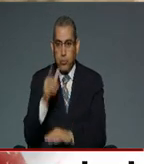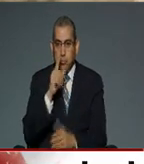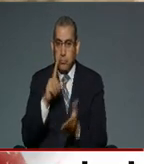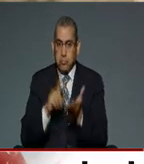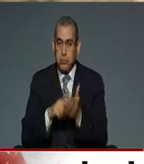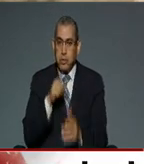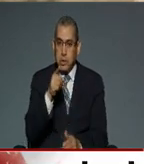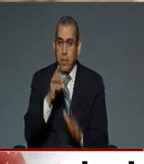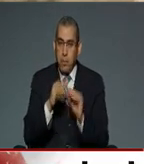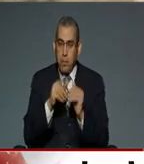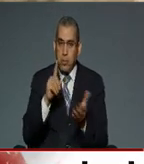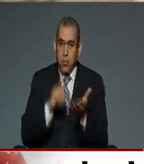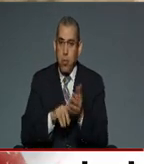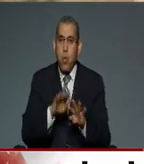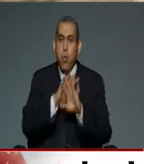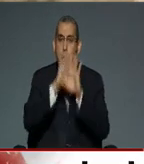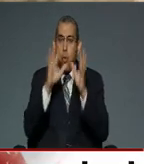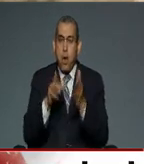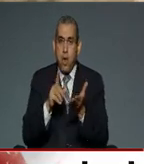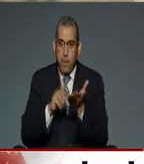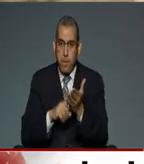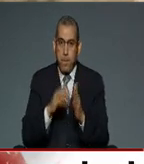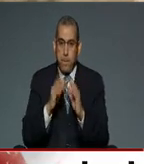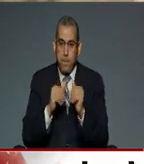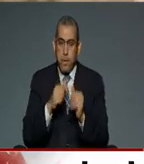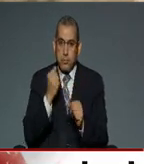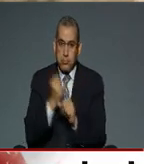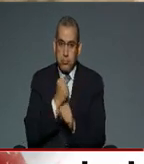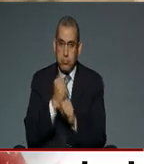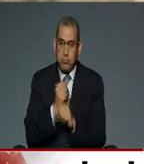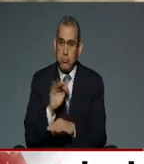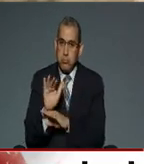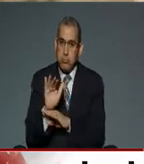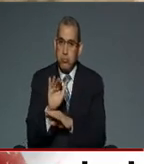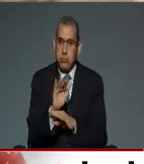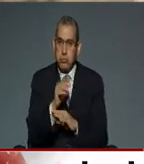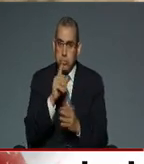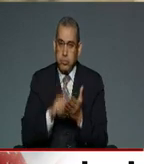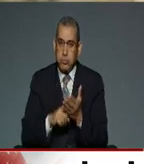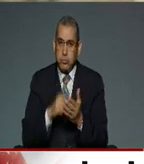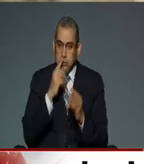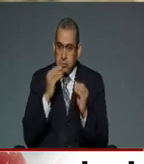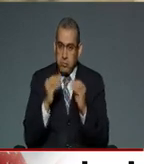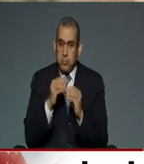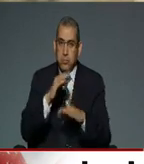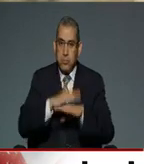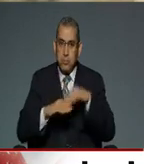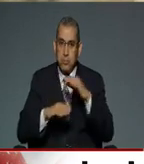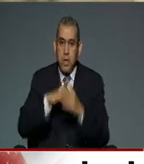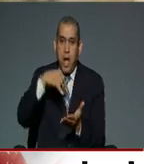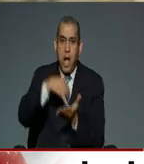انتم بالرغم من كل ذلك تستمرون في البناء واستمريت في بناء عاصمه